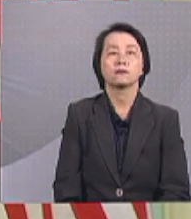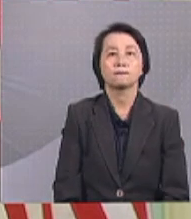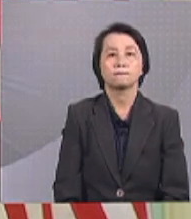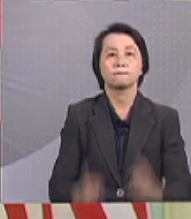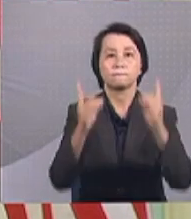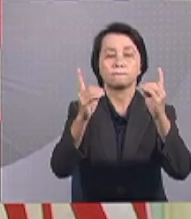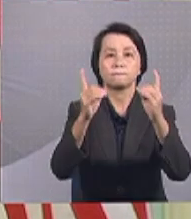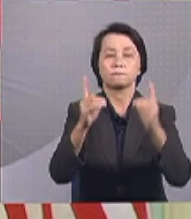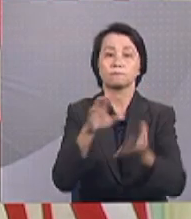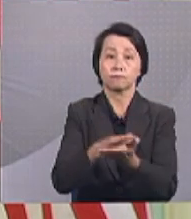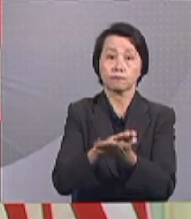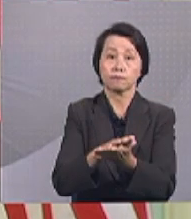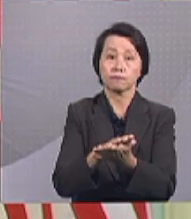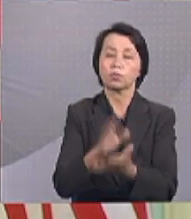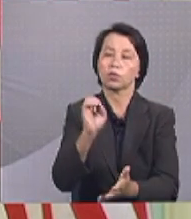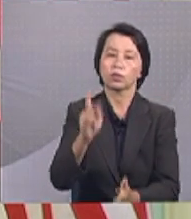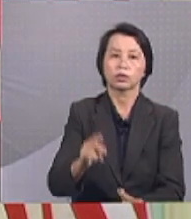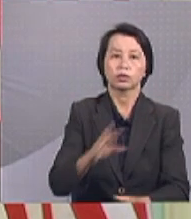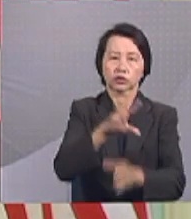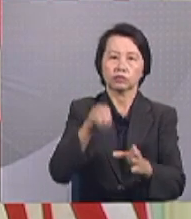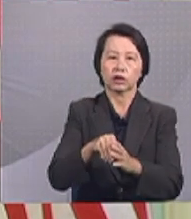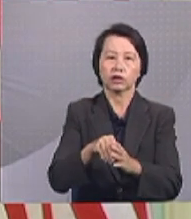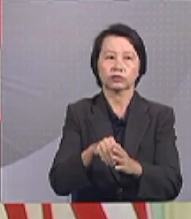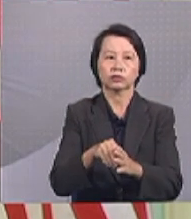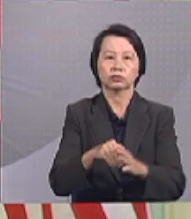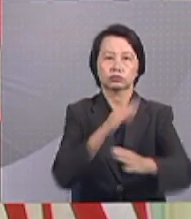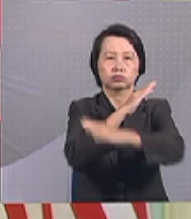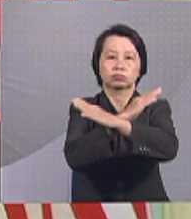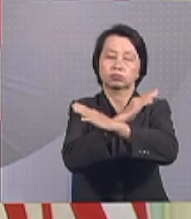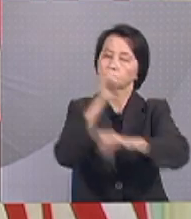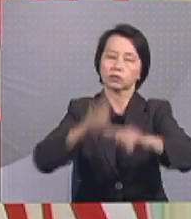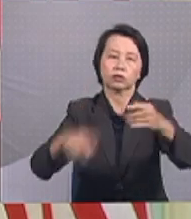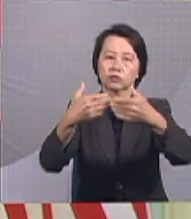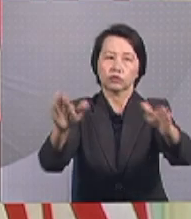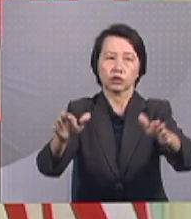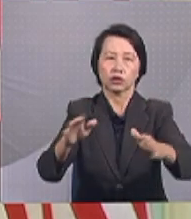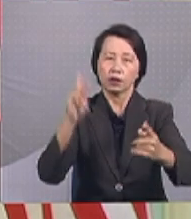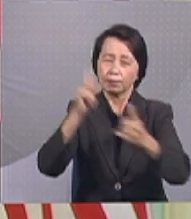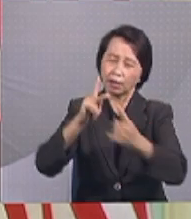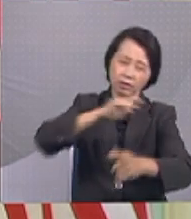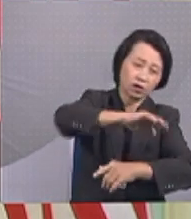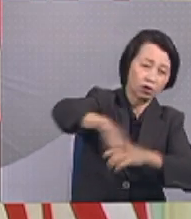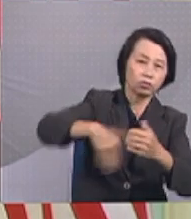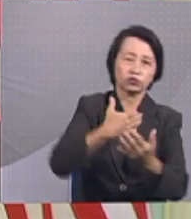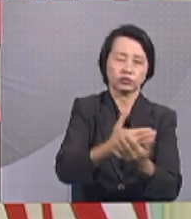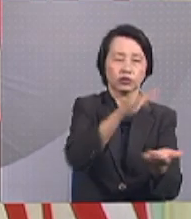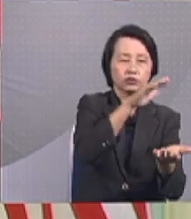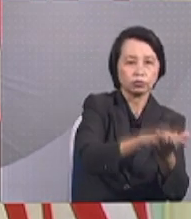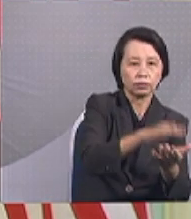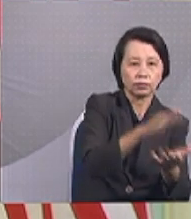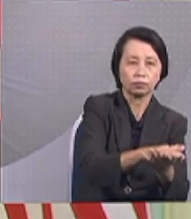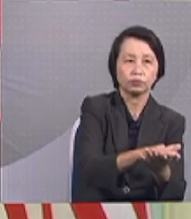Pendidikan ya, sekolah dia termasuk di dalam senarai yang terlarang. Kepada semua. Sama ada sekolah